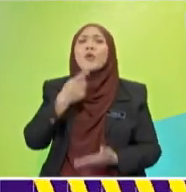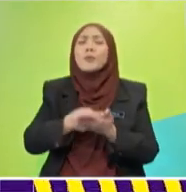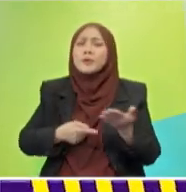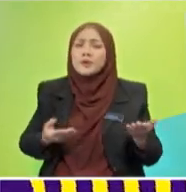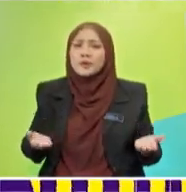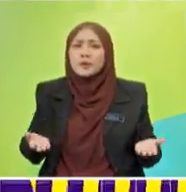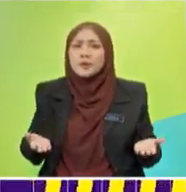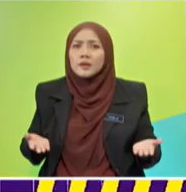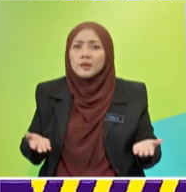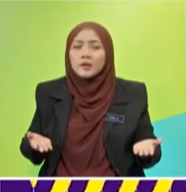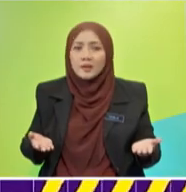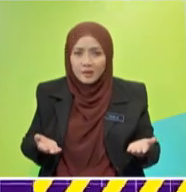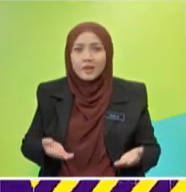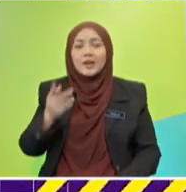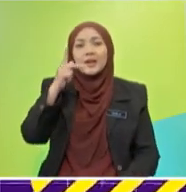ya